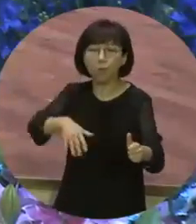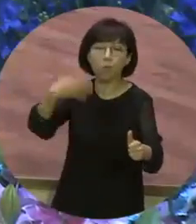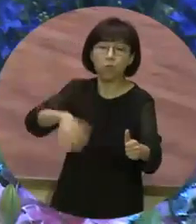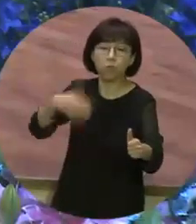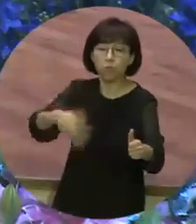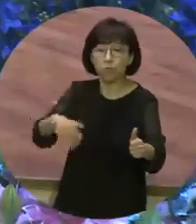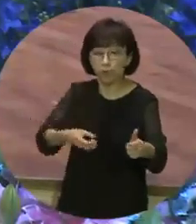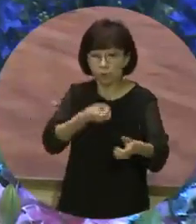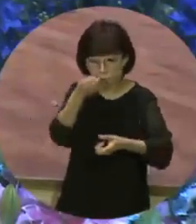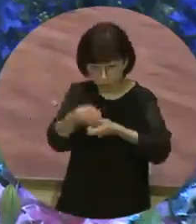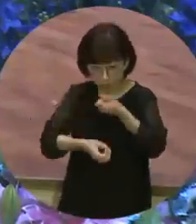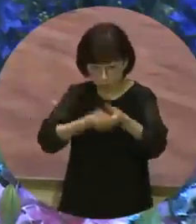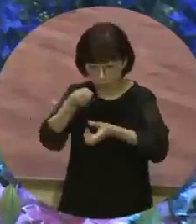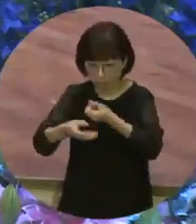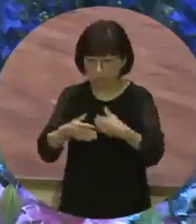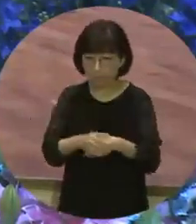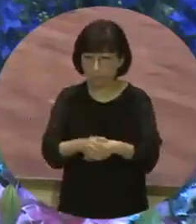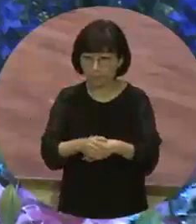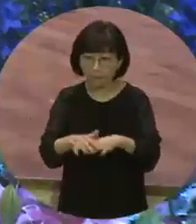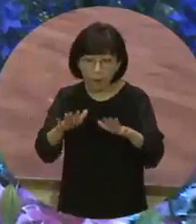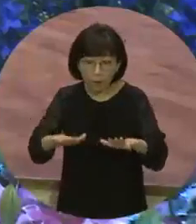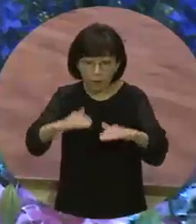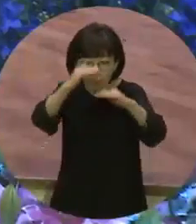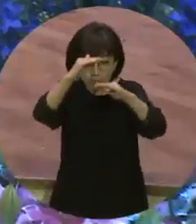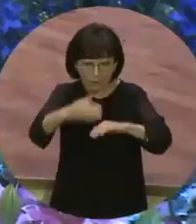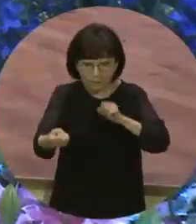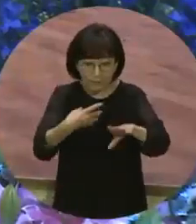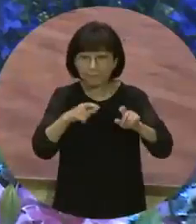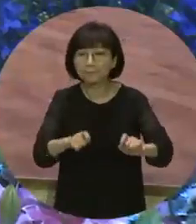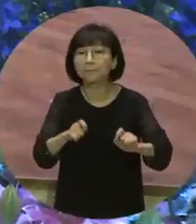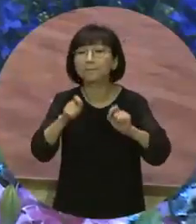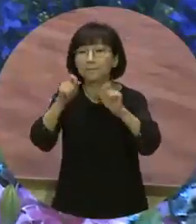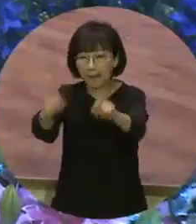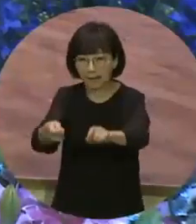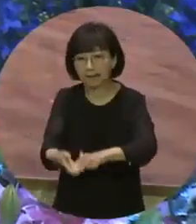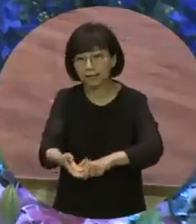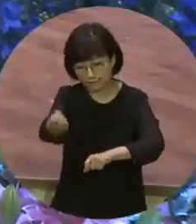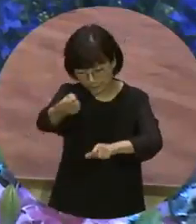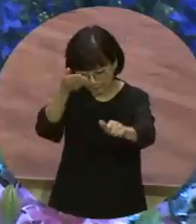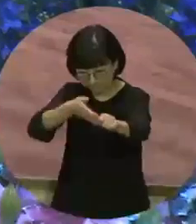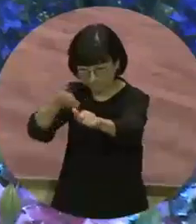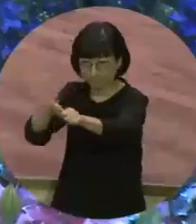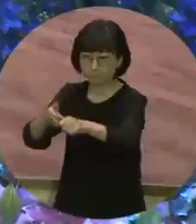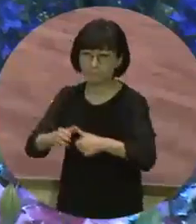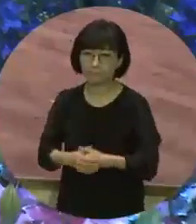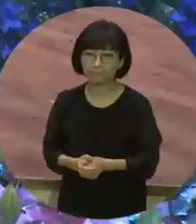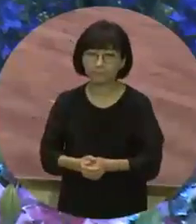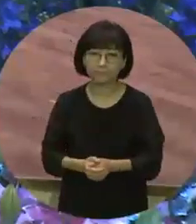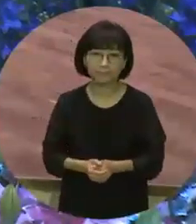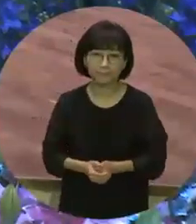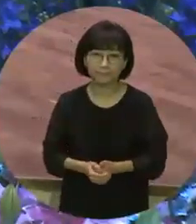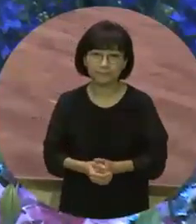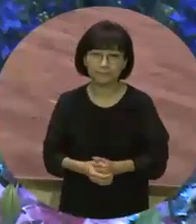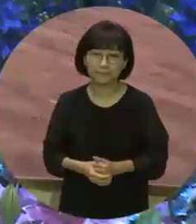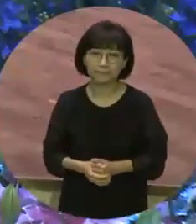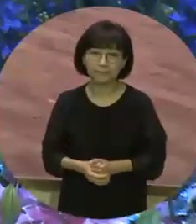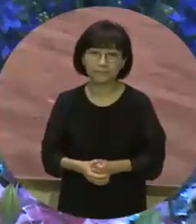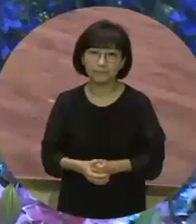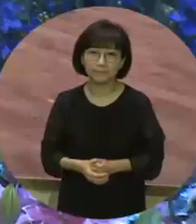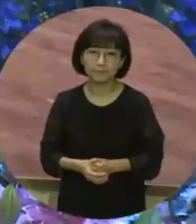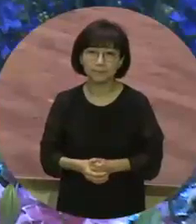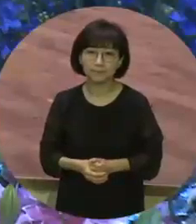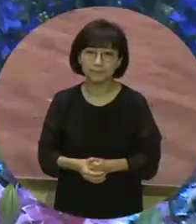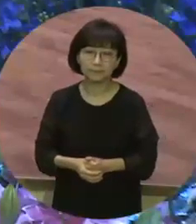놀라운 고백이 여러분 삶 속에도 있기를 바랍니다. 제발 좀 있기를 바랍니다. 어떻게 하면